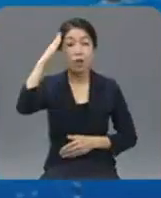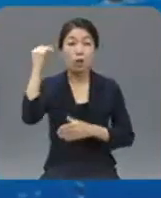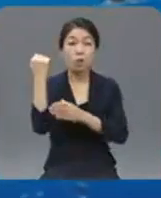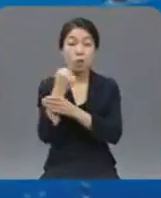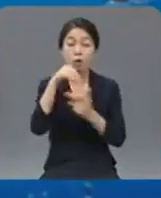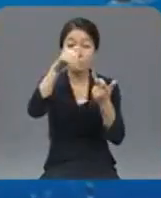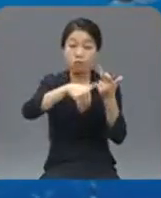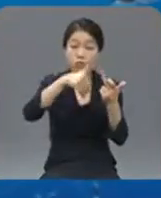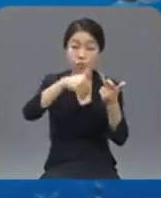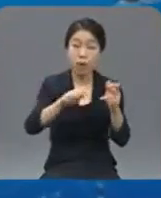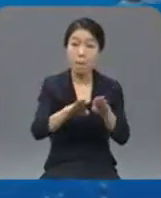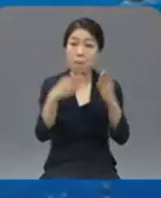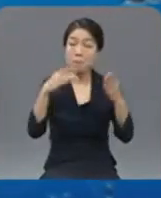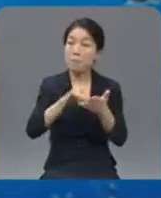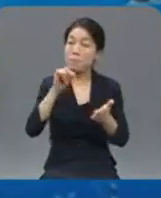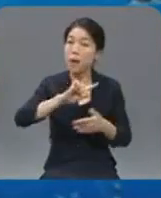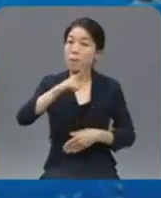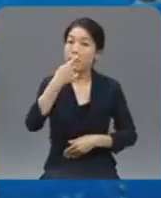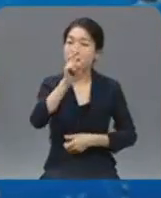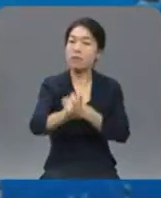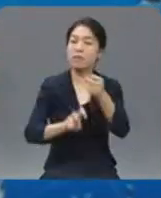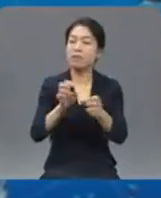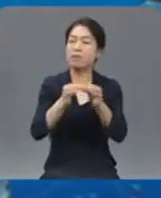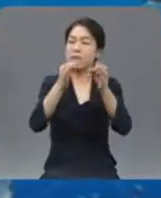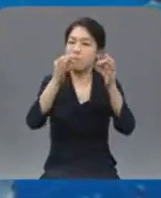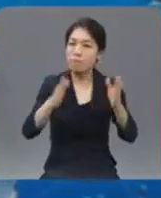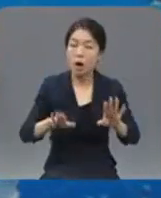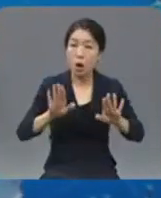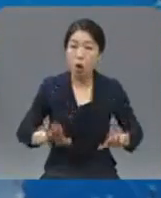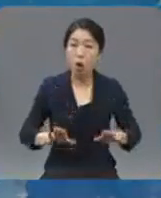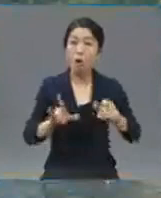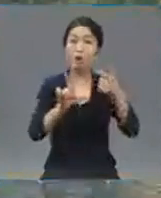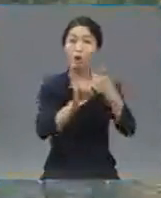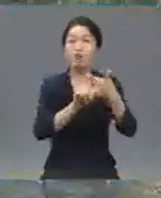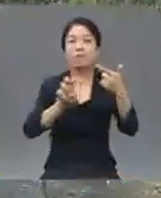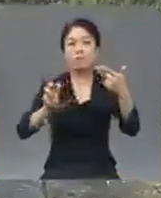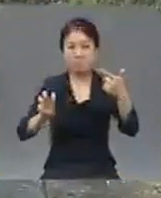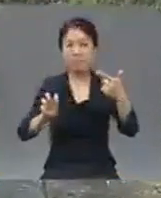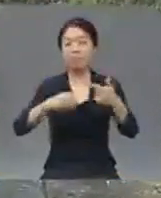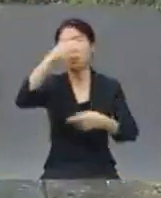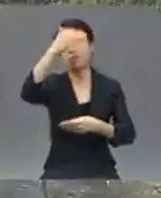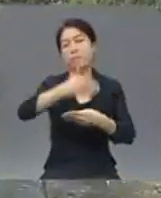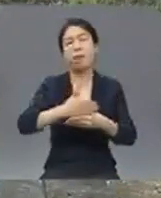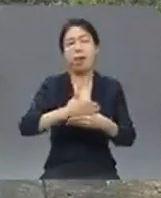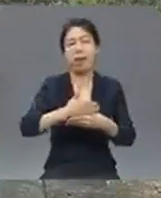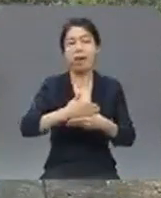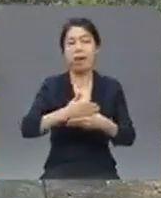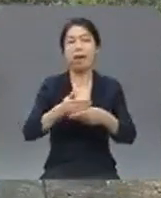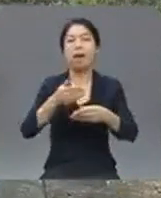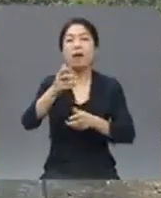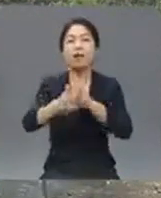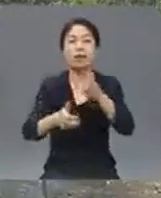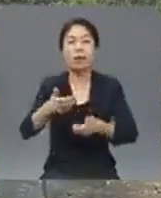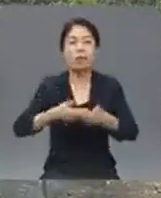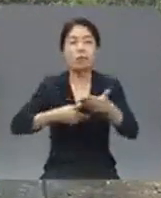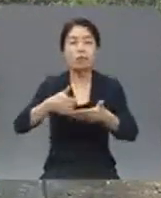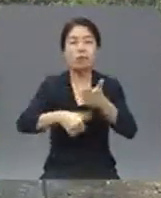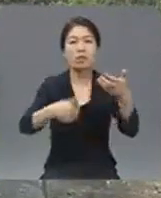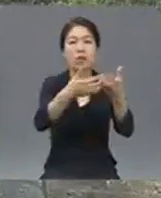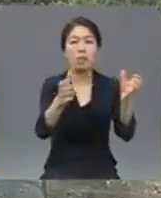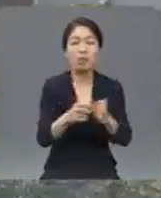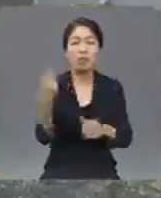화순 탄광이 문을 연재 약 120년 만인 오는 30일 패광합니다 산업통상자원부는 오늘